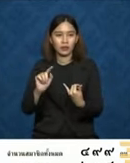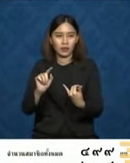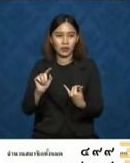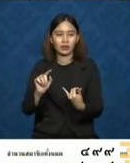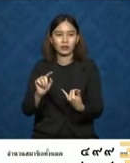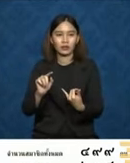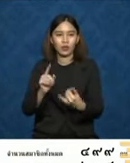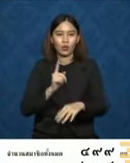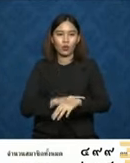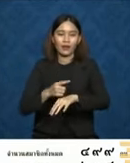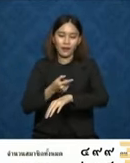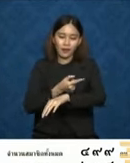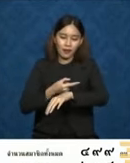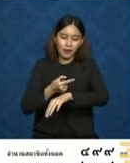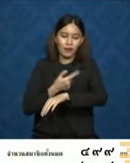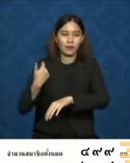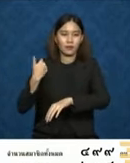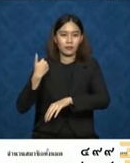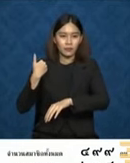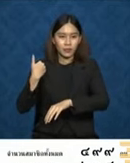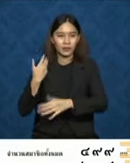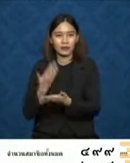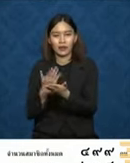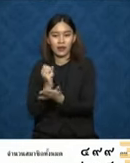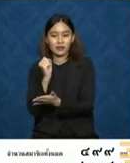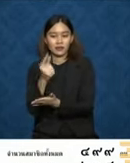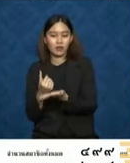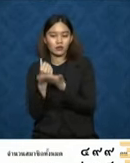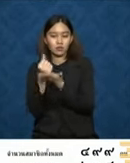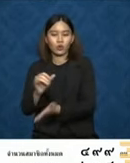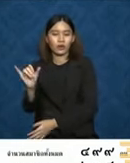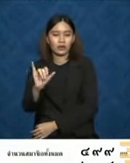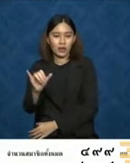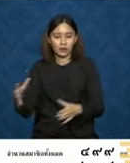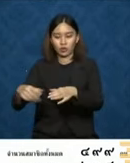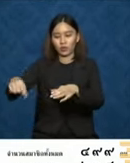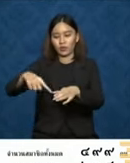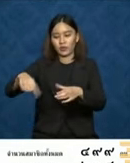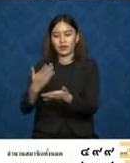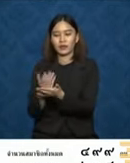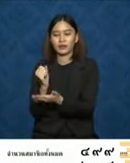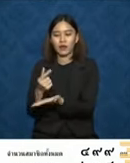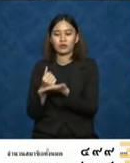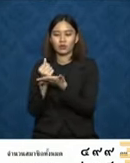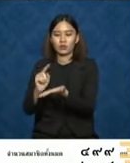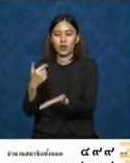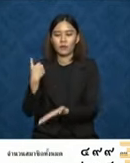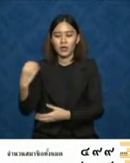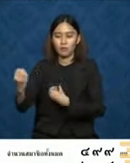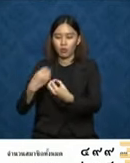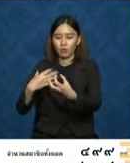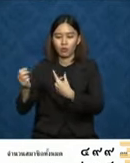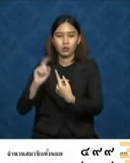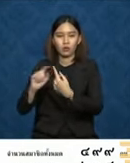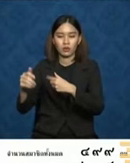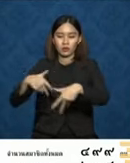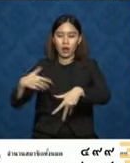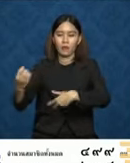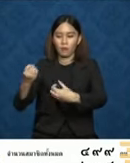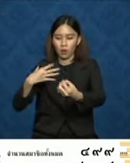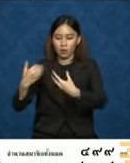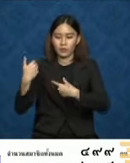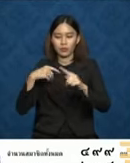ระยะเวลานานพอสมควรแล้วนะครับที่ยังไม่ได้จ่ายเงินชดเฉยให้กับพี่น้องชาวประมงนะครับได้รับเรื่องร้องเรียนจากอ่าพี่น้องชาว